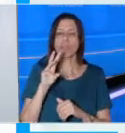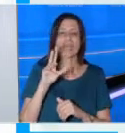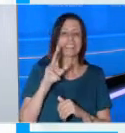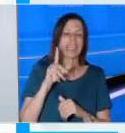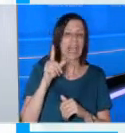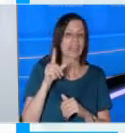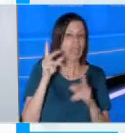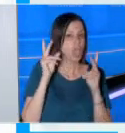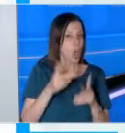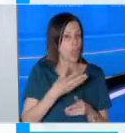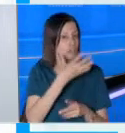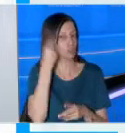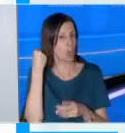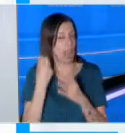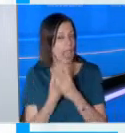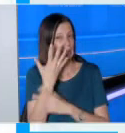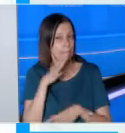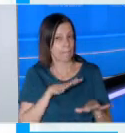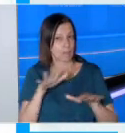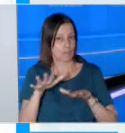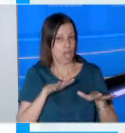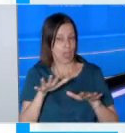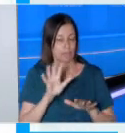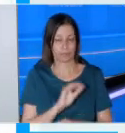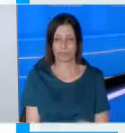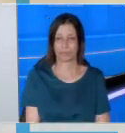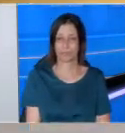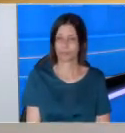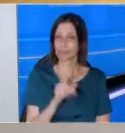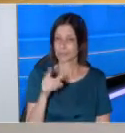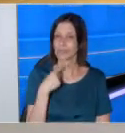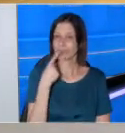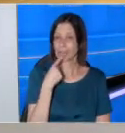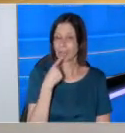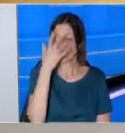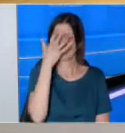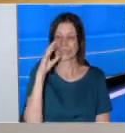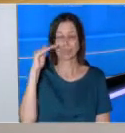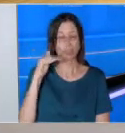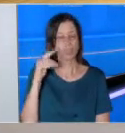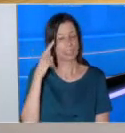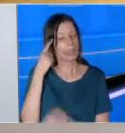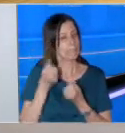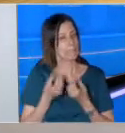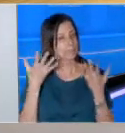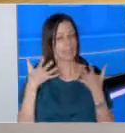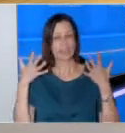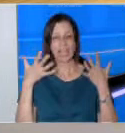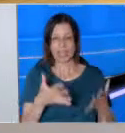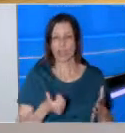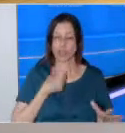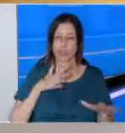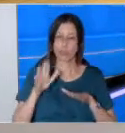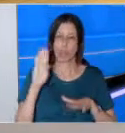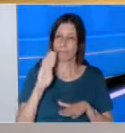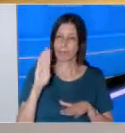יכול לשכוח מלהקים ממשלה. כך בצלאל סמוטריץ' במסר מאוד תקיף כלפי ראש הממשלה